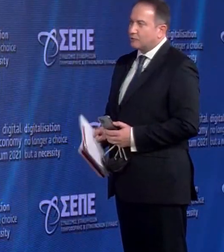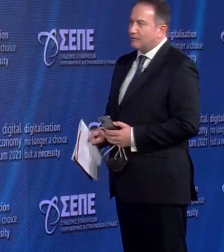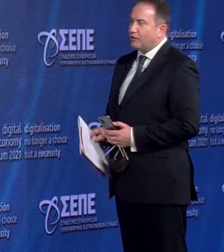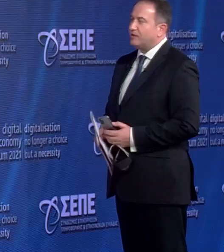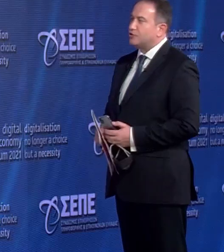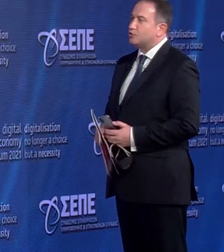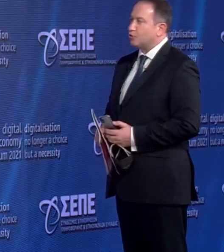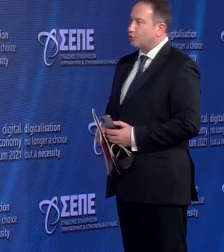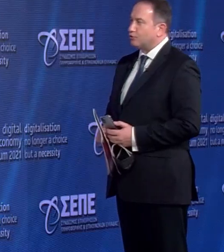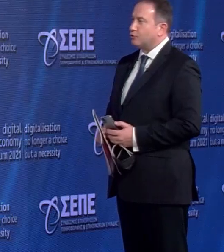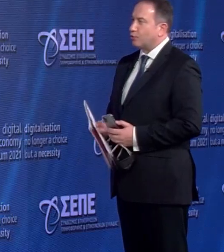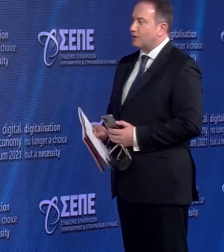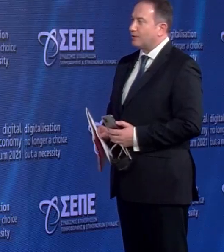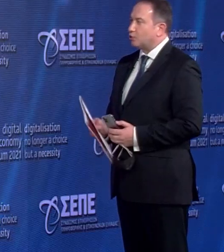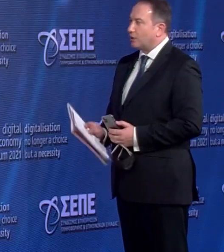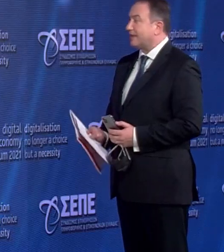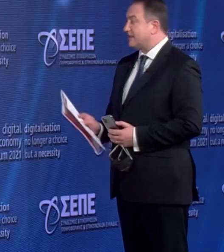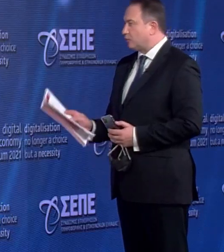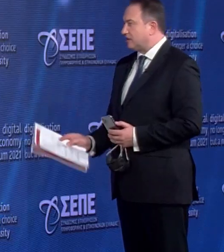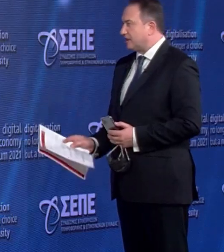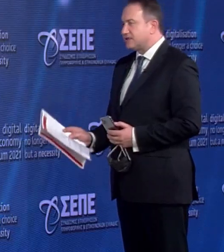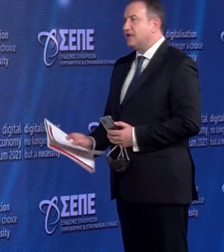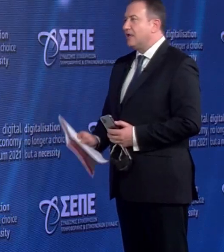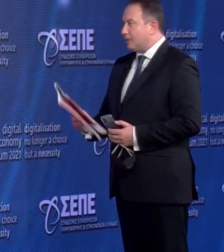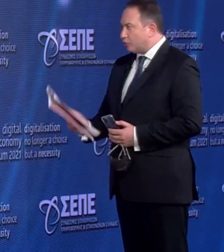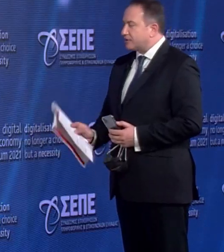Ευρωπαϊκή Επιτροπή πλέον έχει θέσει τους στόχους, το πρόγραμμα, το όραμα και τις